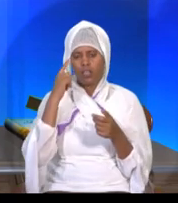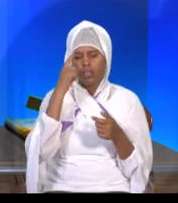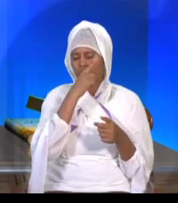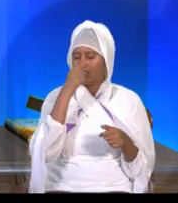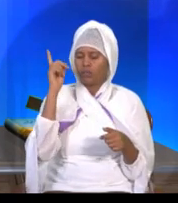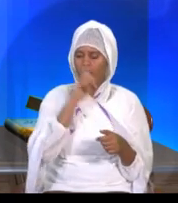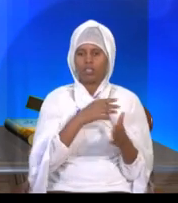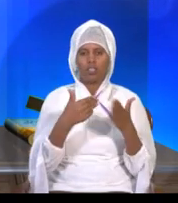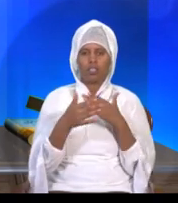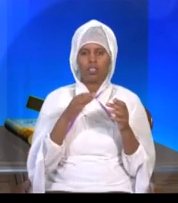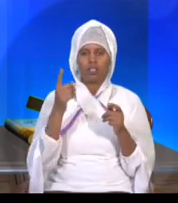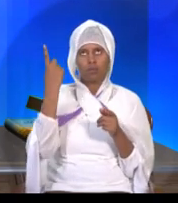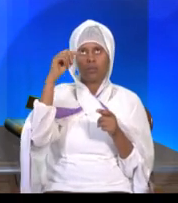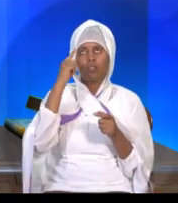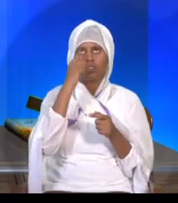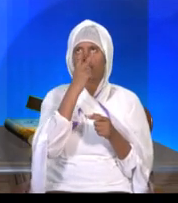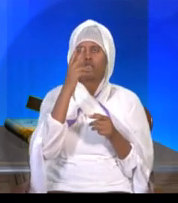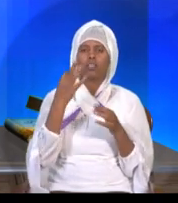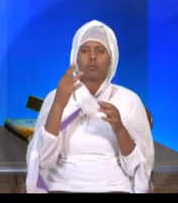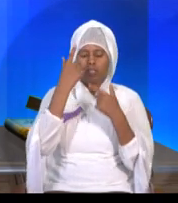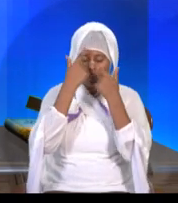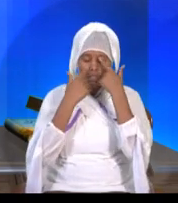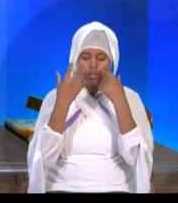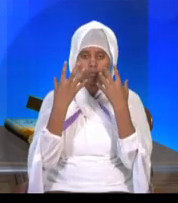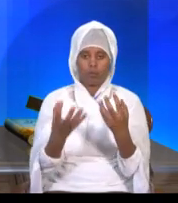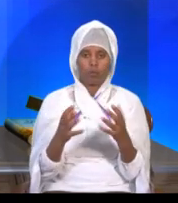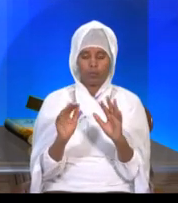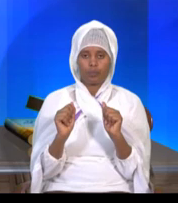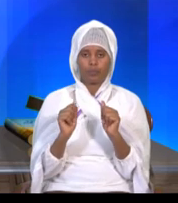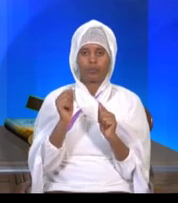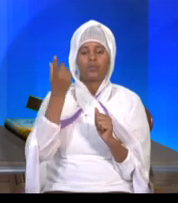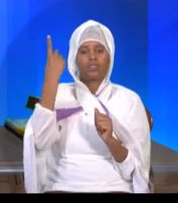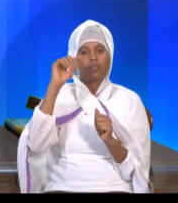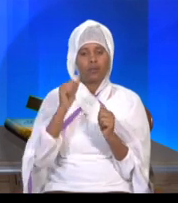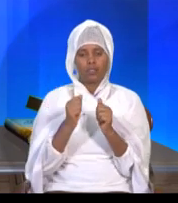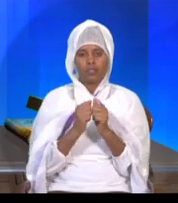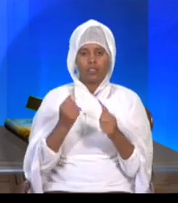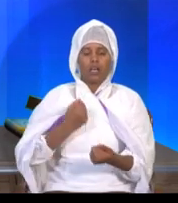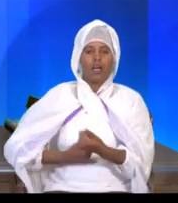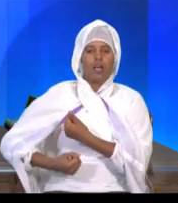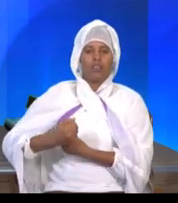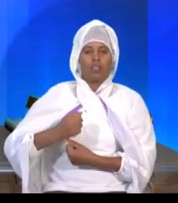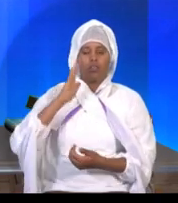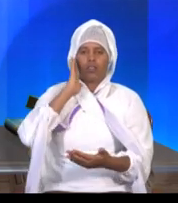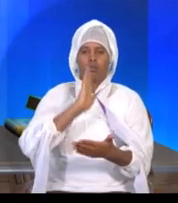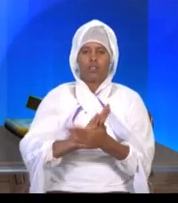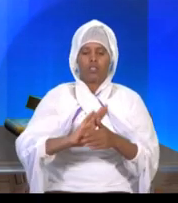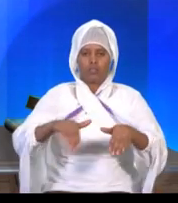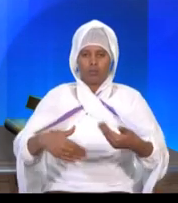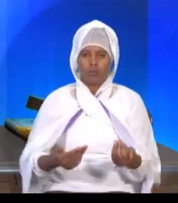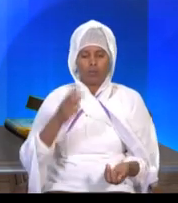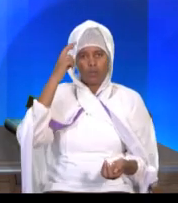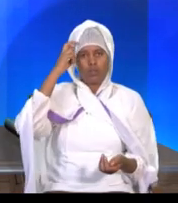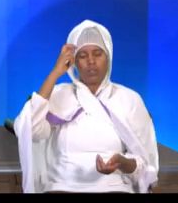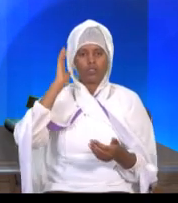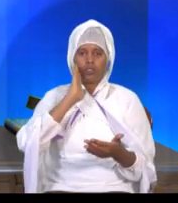ዝረኸሰ ዒንተይ ከመይ ኢለ ቁልሕ ኢለን ክጥምታኻ እናበለ እነበዐ እግዚኣብሔር ሓጢኣቱ ከም ዝሰረየሉ ይቕረ